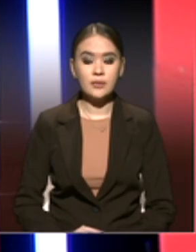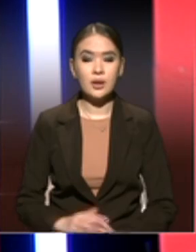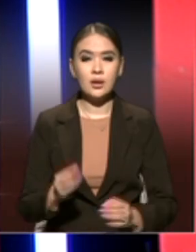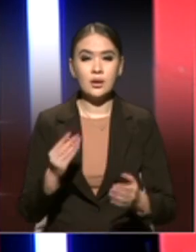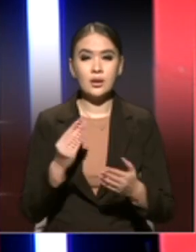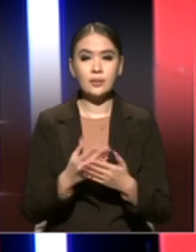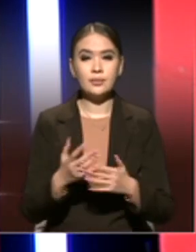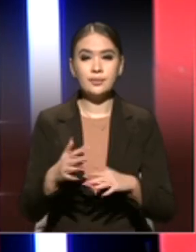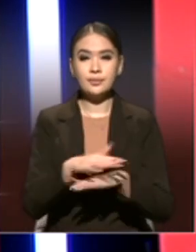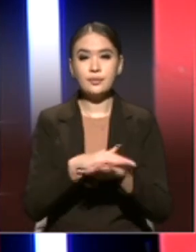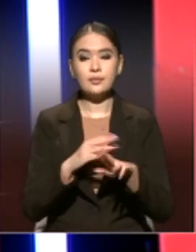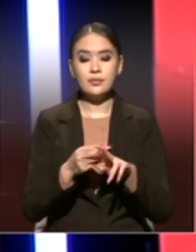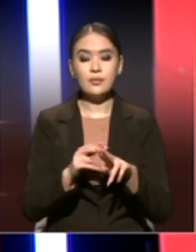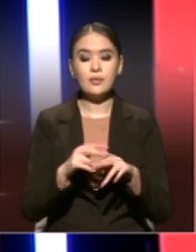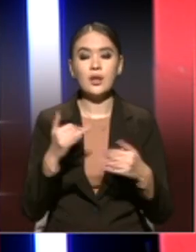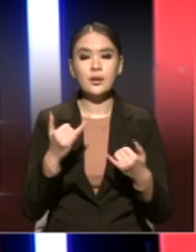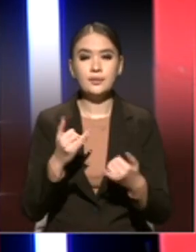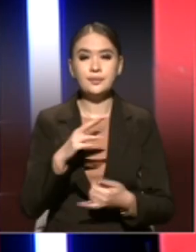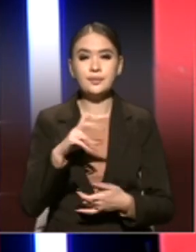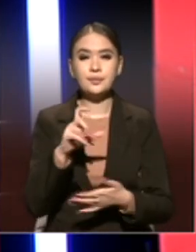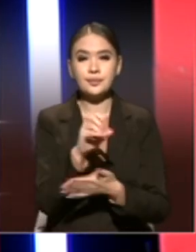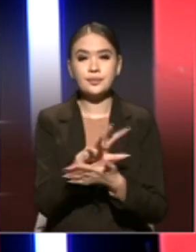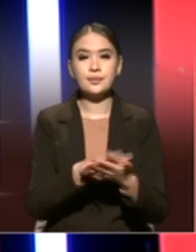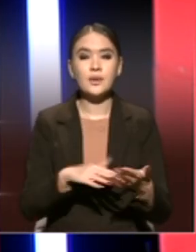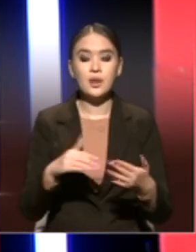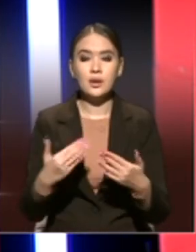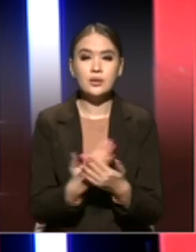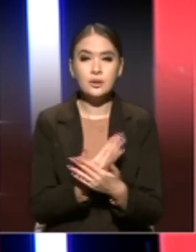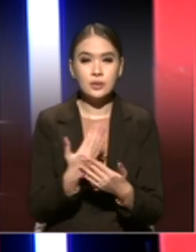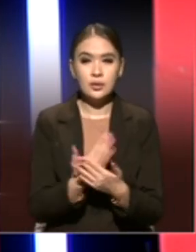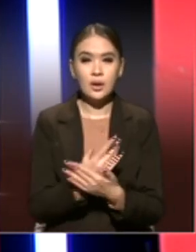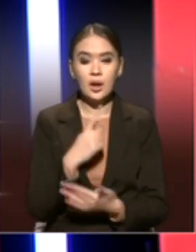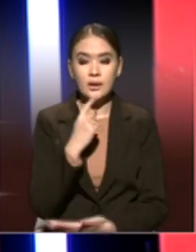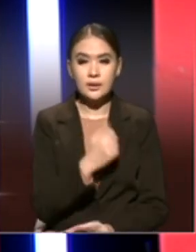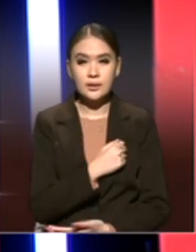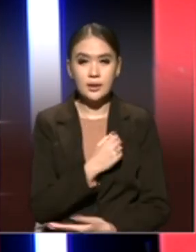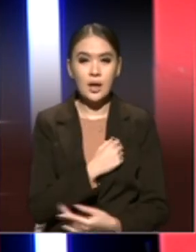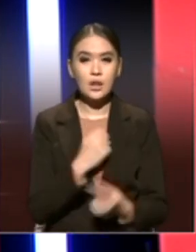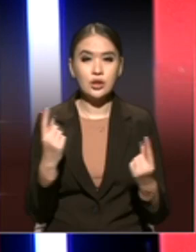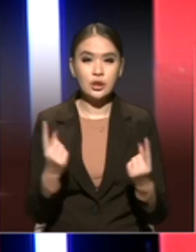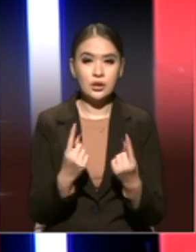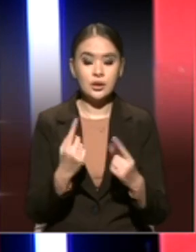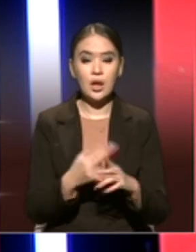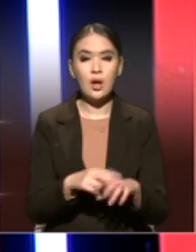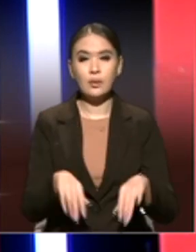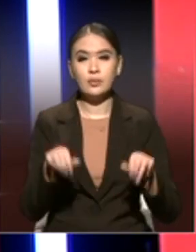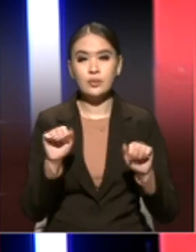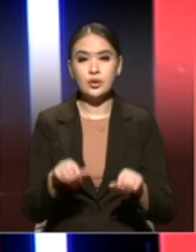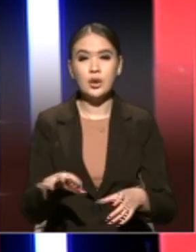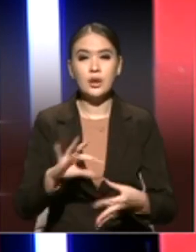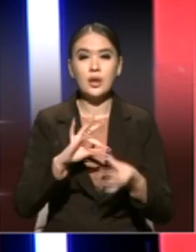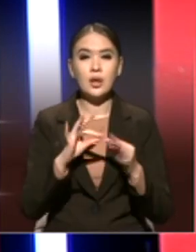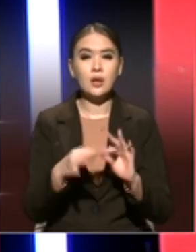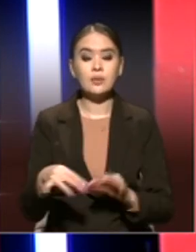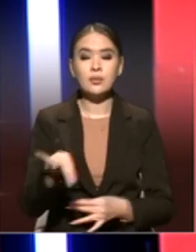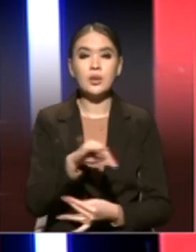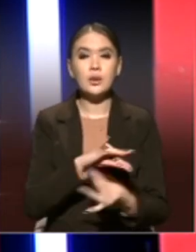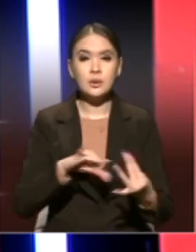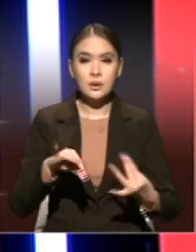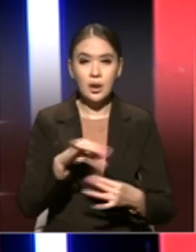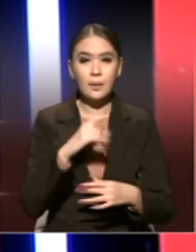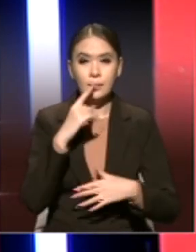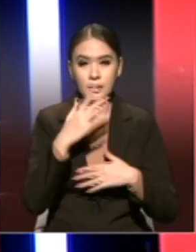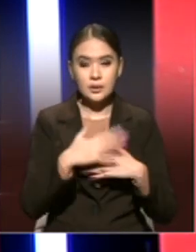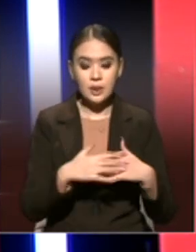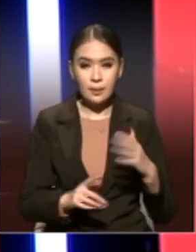Қымбатты көрермен, біз тікелей эфирдеміз. Еліміздің басты саяси бағдарламасында әскери жеңілдіктер, әскердегі мүмкіндіктер тақырыбын талқылап жатырмыз.